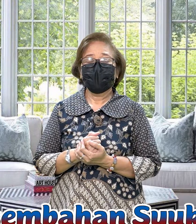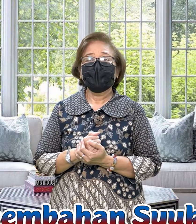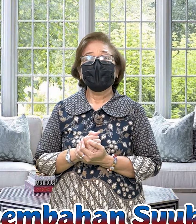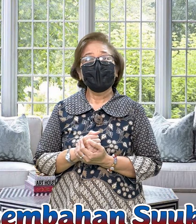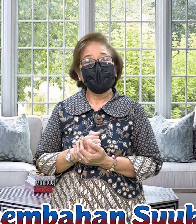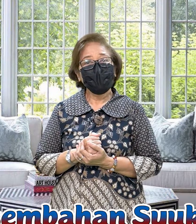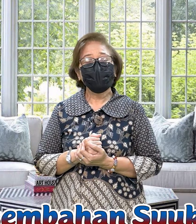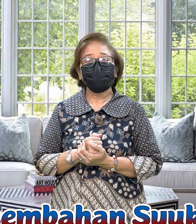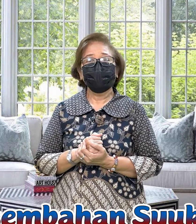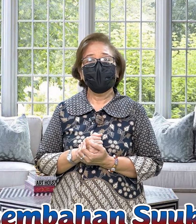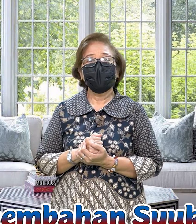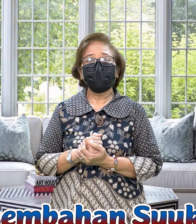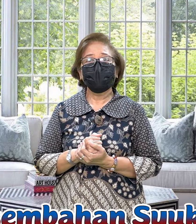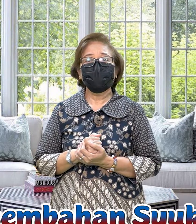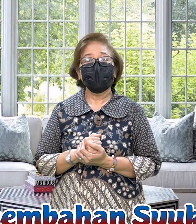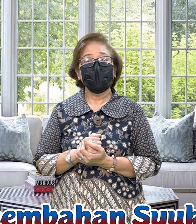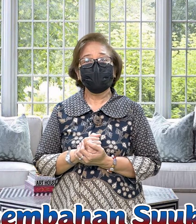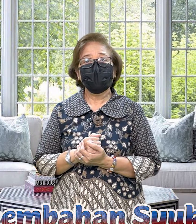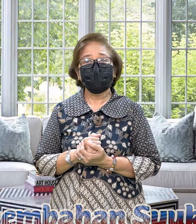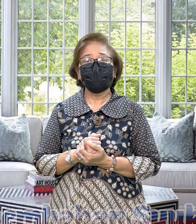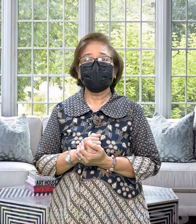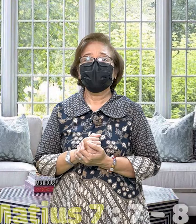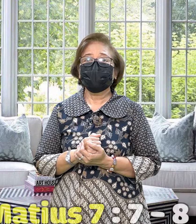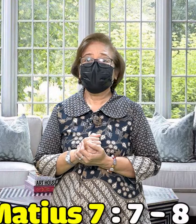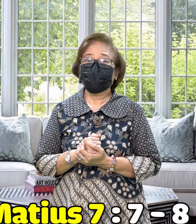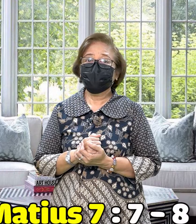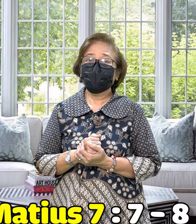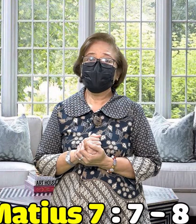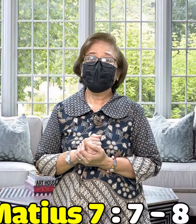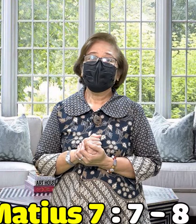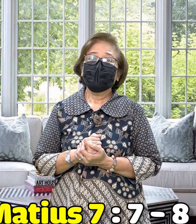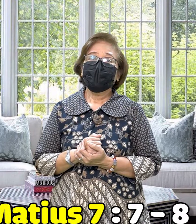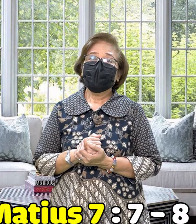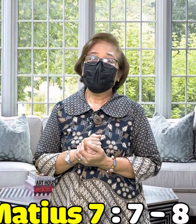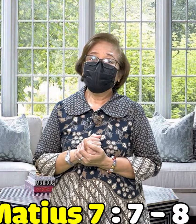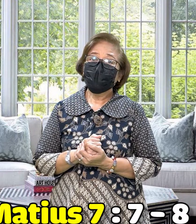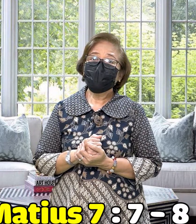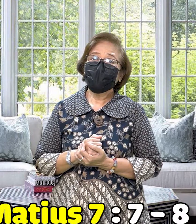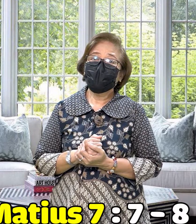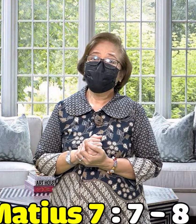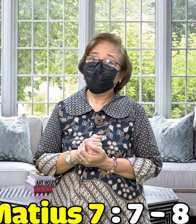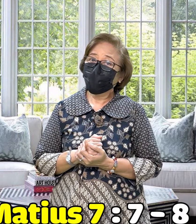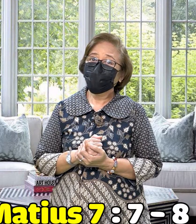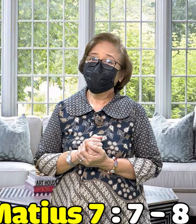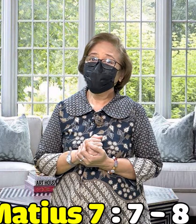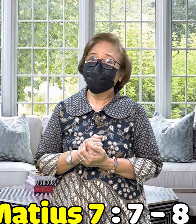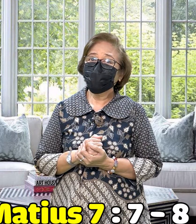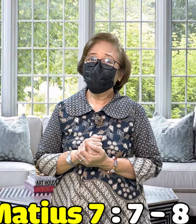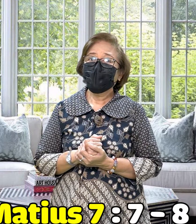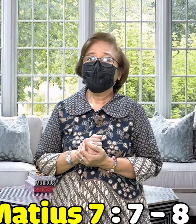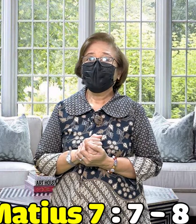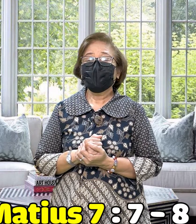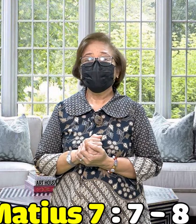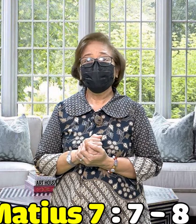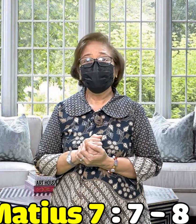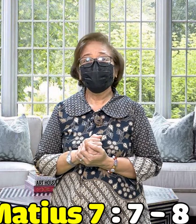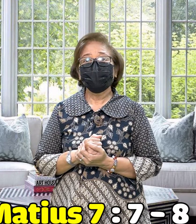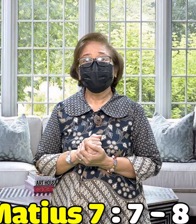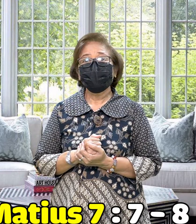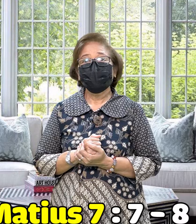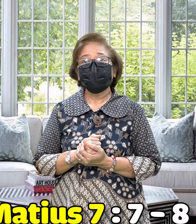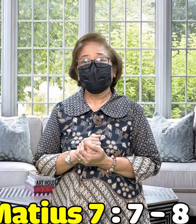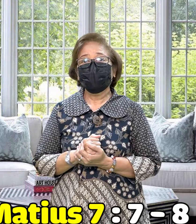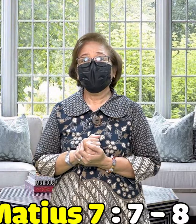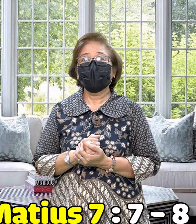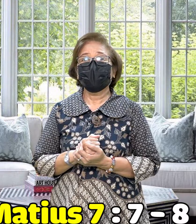kumpulkan. Ayat persembahan yang mendasari saat ini diambil dari Matius 7, ayat